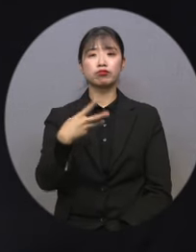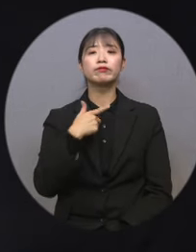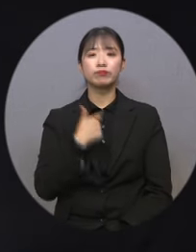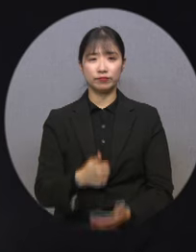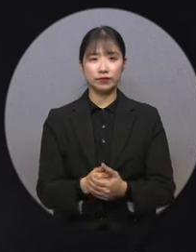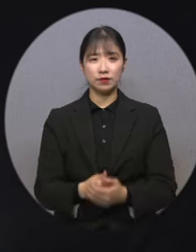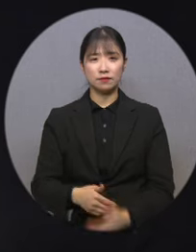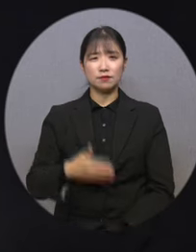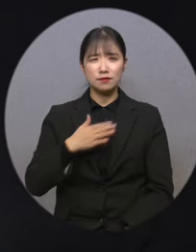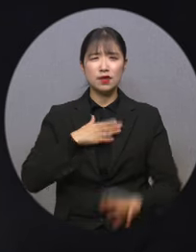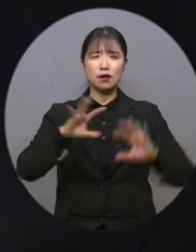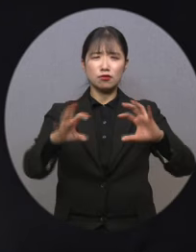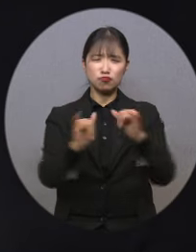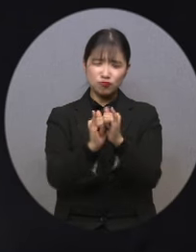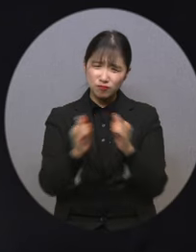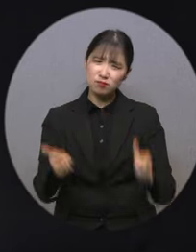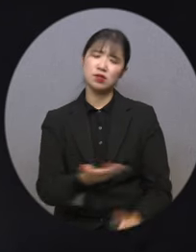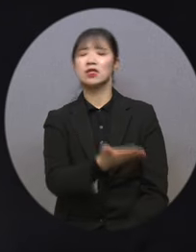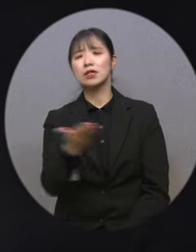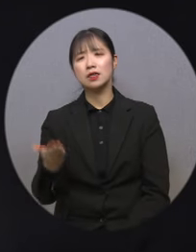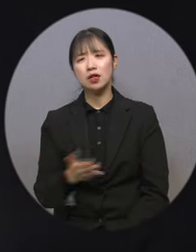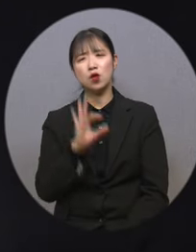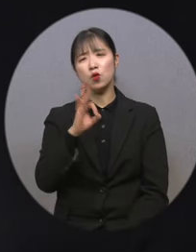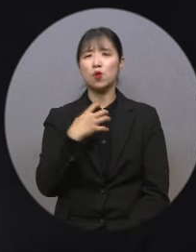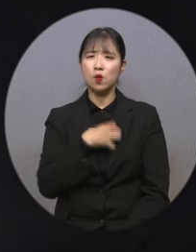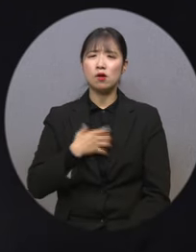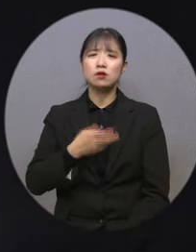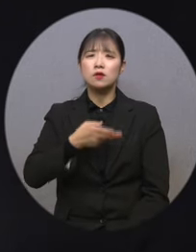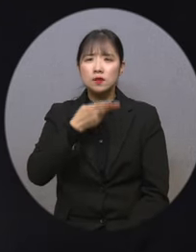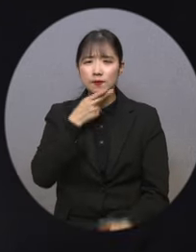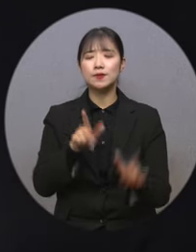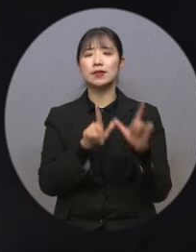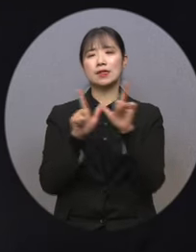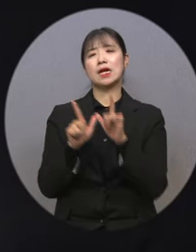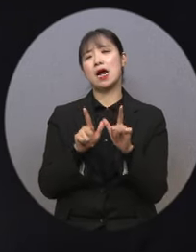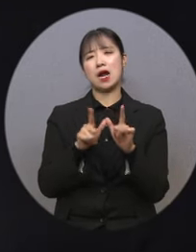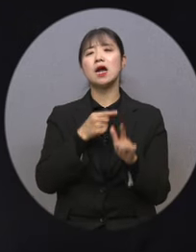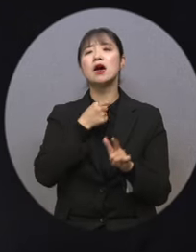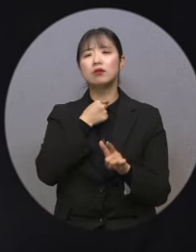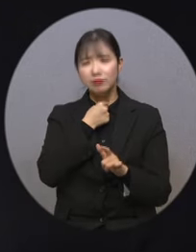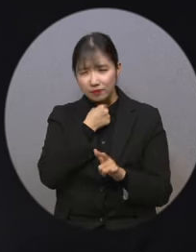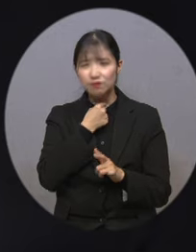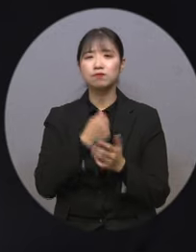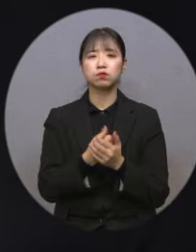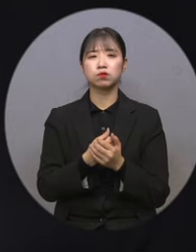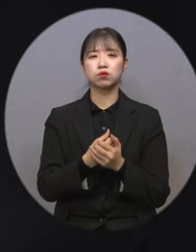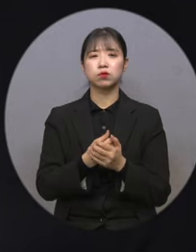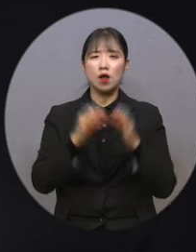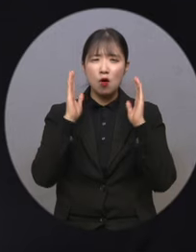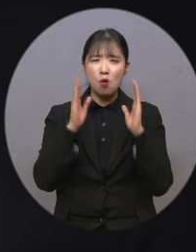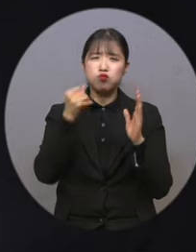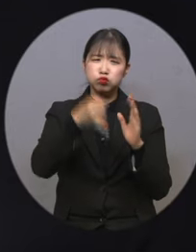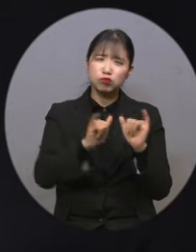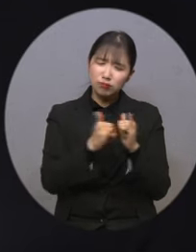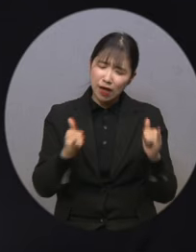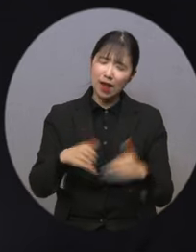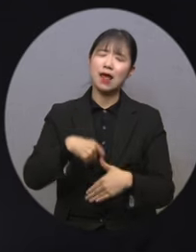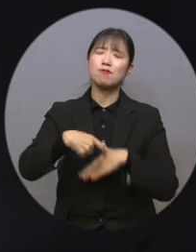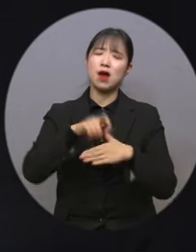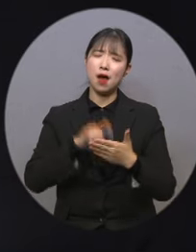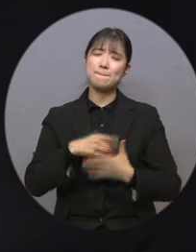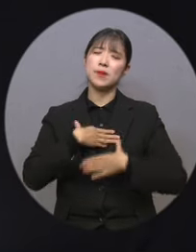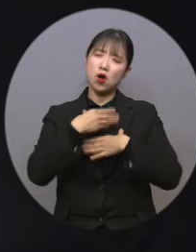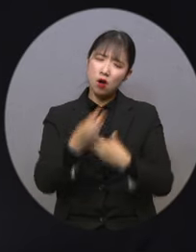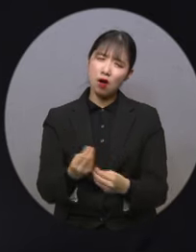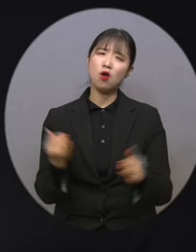나는 어떻게든 국민이 좀 돈 걱정 안 하고 좀 살게 해주고 싶고 공부 못하는 사람들이 좀 마음 놓고